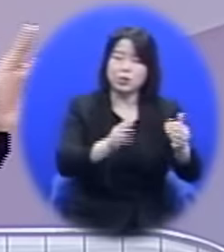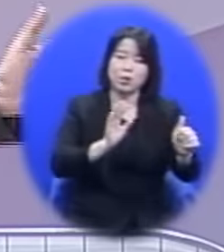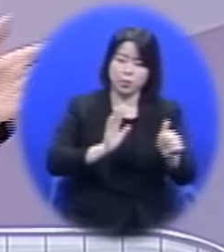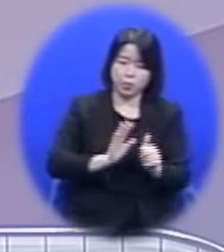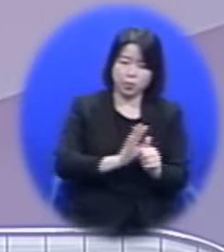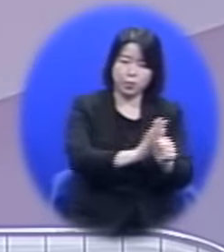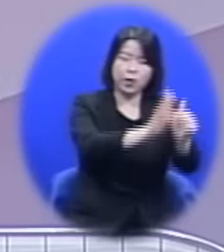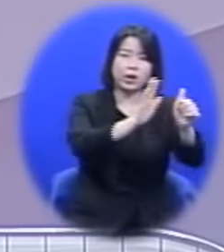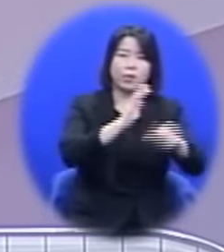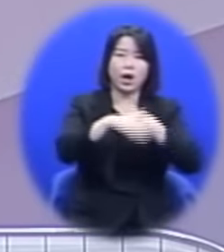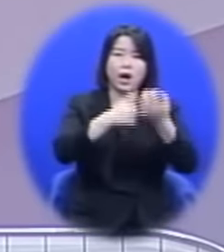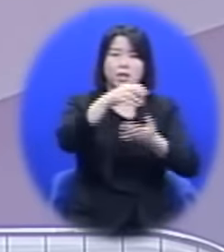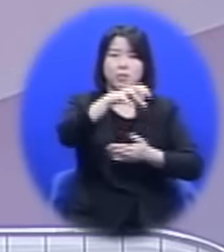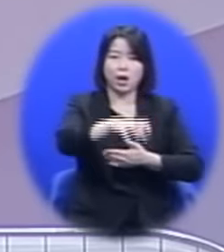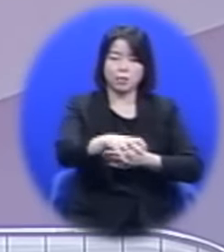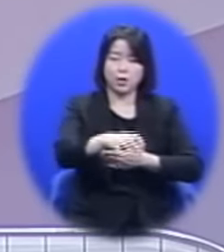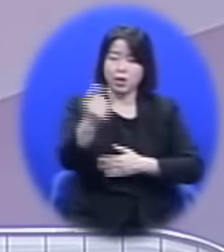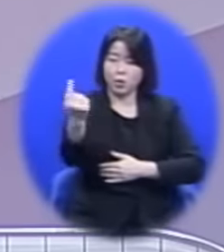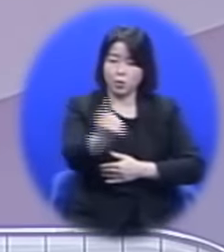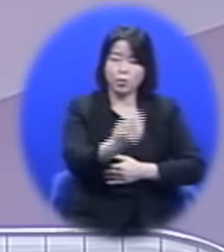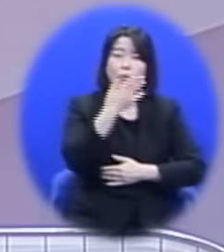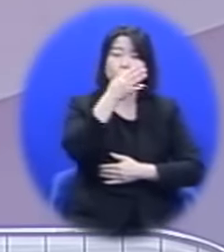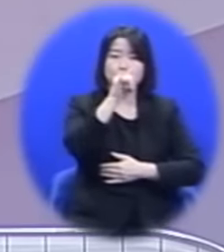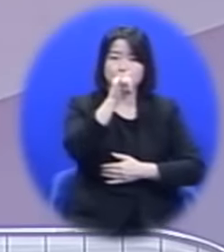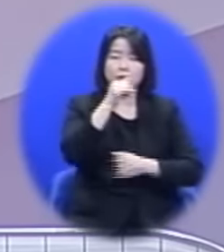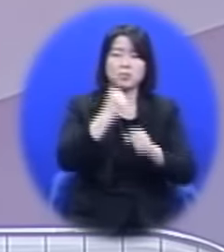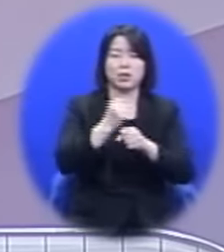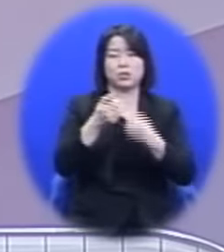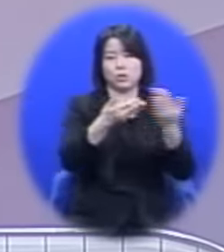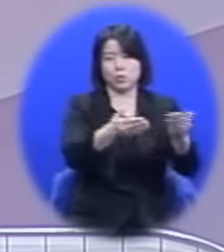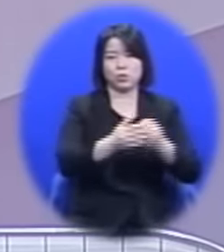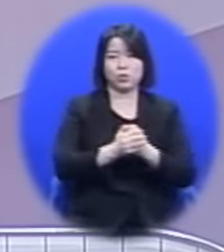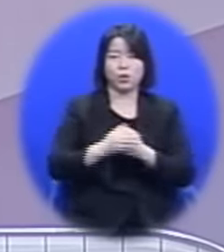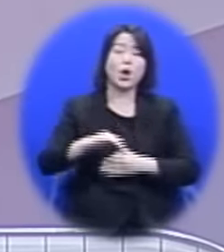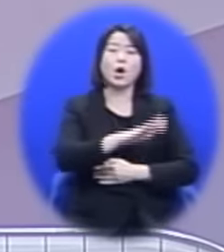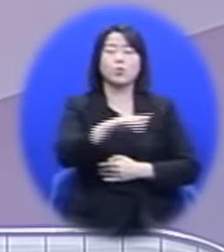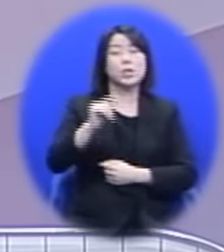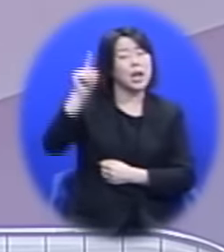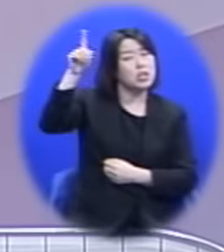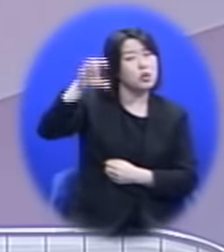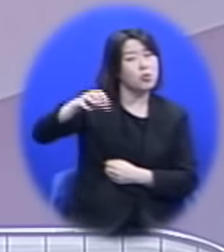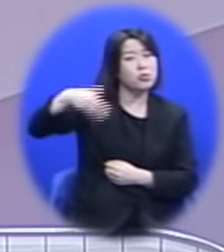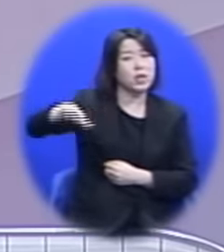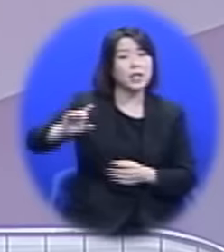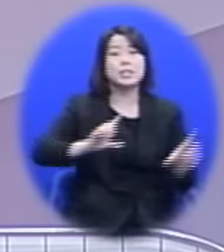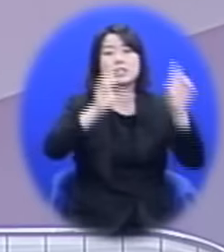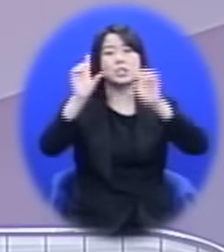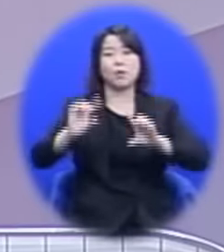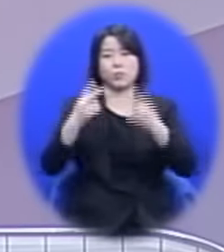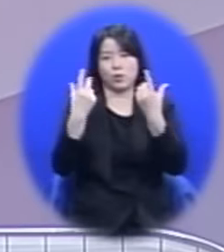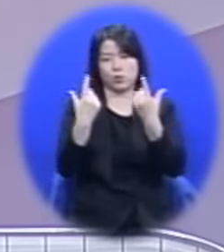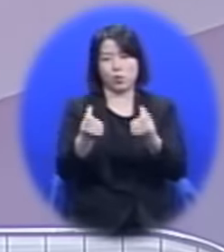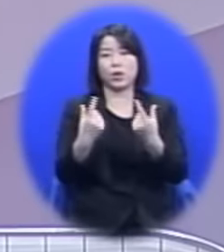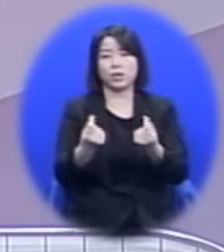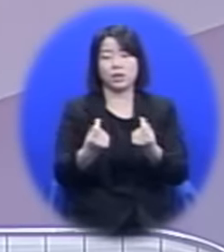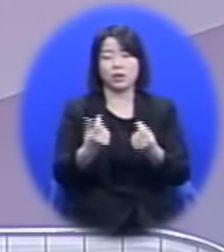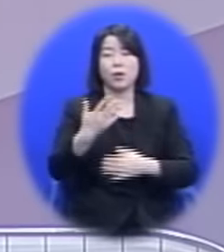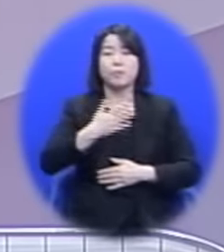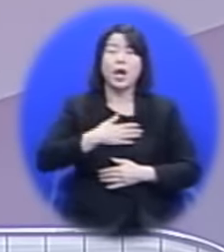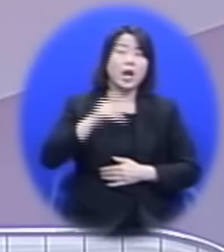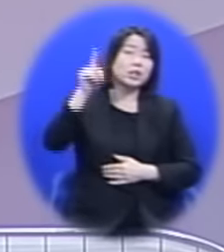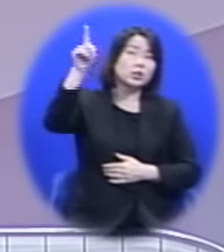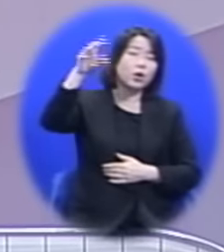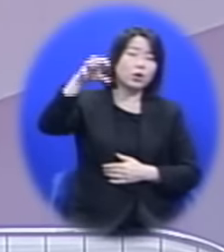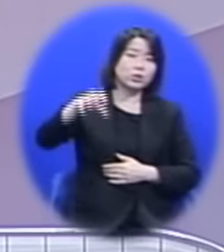가도록 만들어 주신다는, 우리가 천국을 가는 삶도 마찬가지입니다. 나는 저